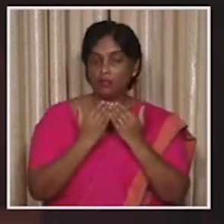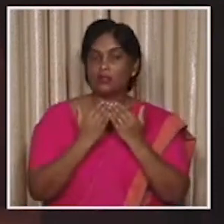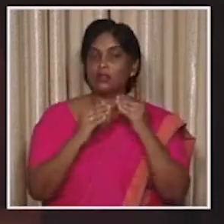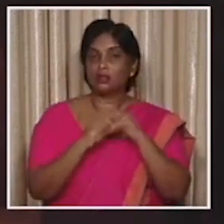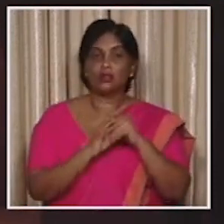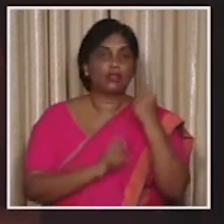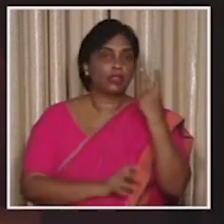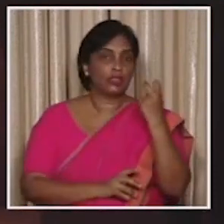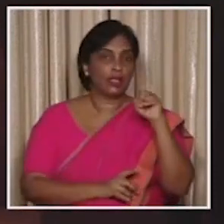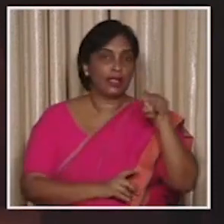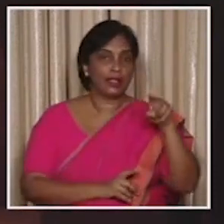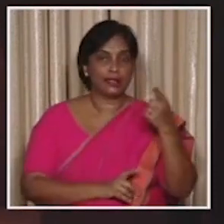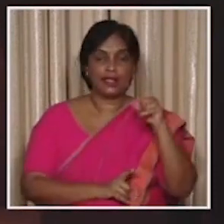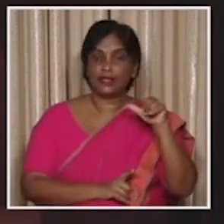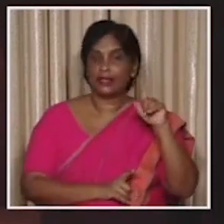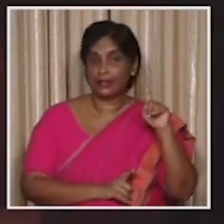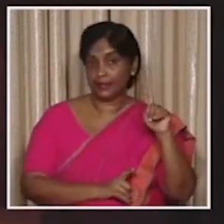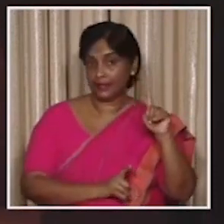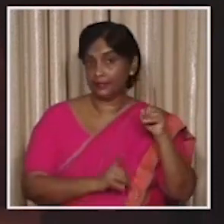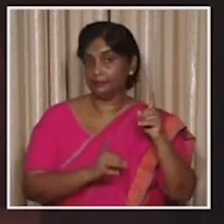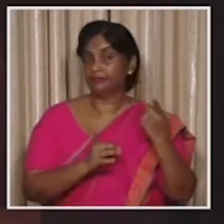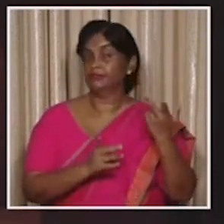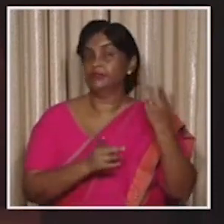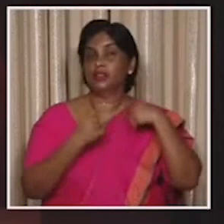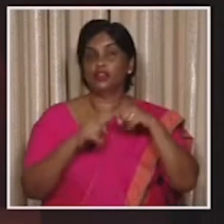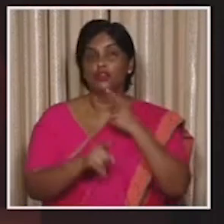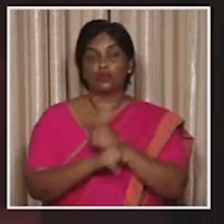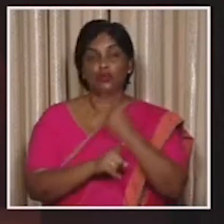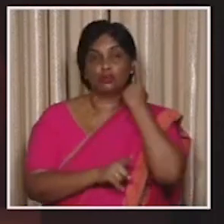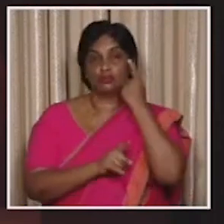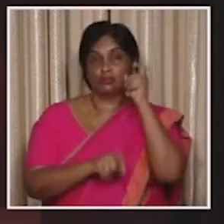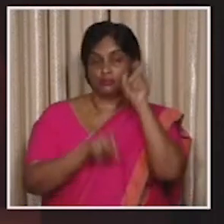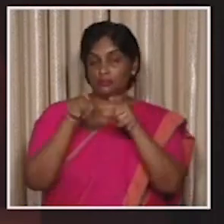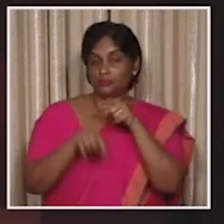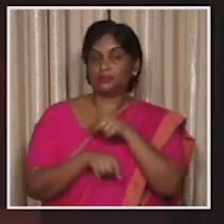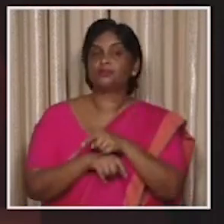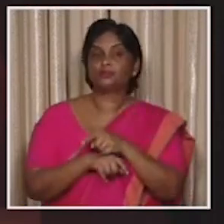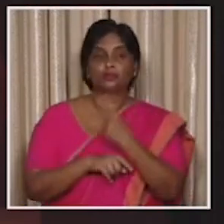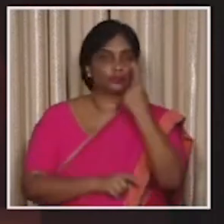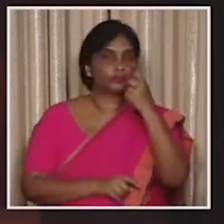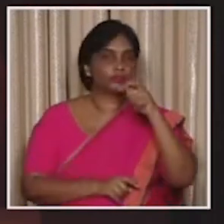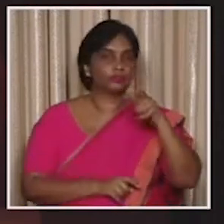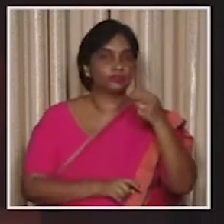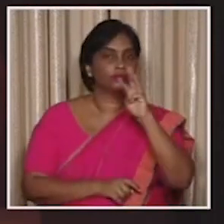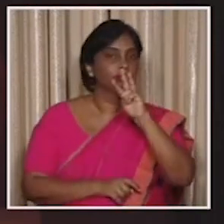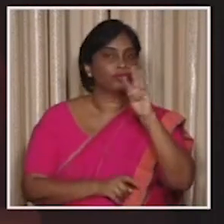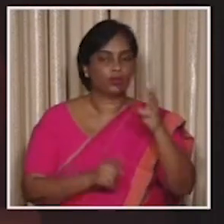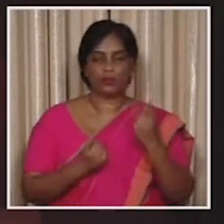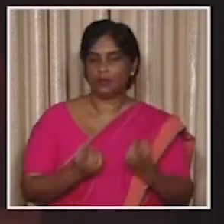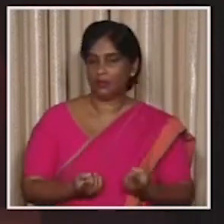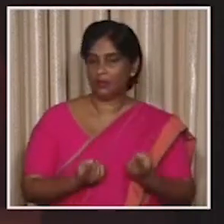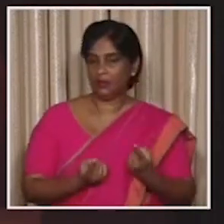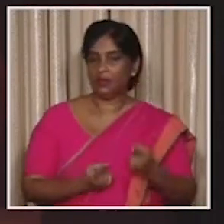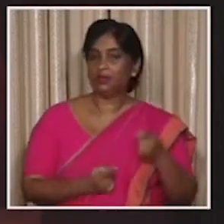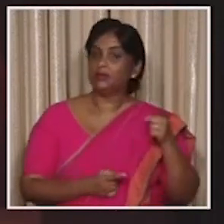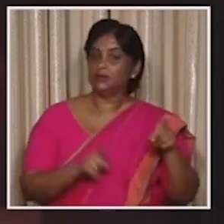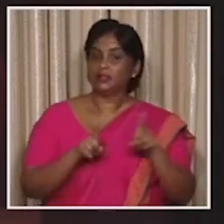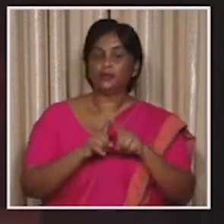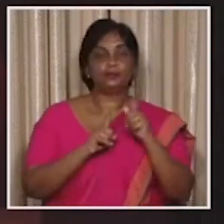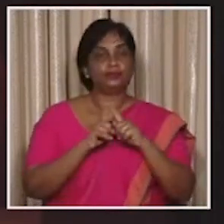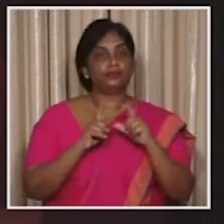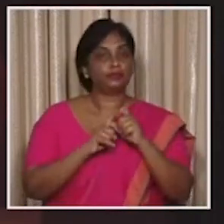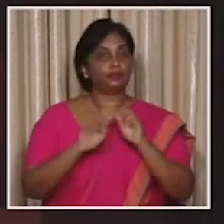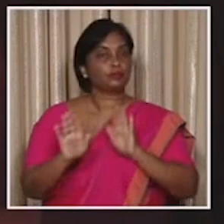ශාස්ත්‍රයේ 2170ක හිඟයක් ගුරු අධ්‍යාපනඥ ශාස්ත්‍රයේ 1233ක හිඟයක් ඒ වගේම